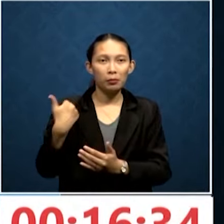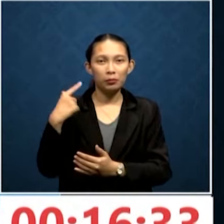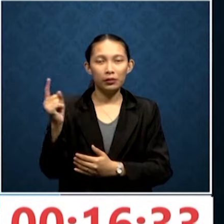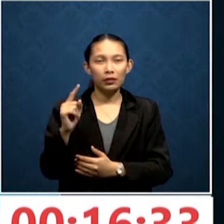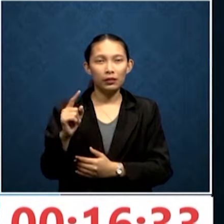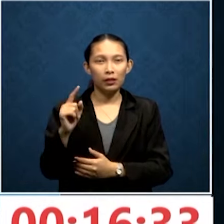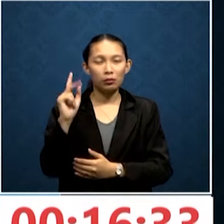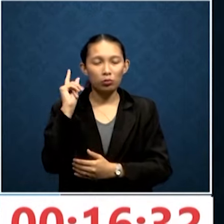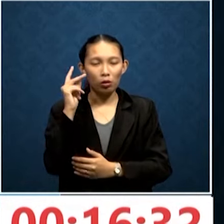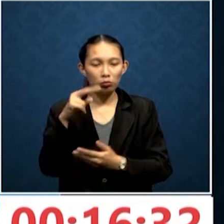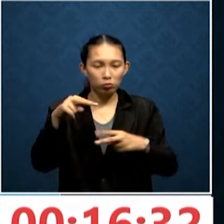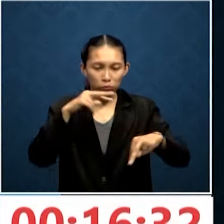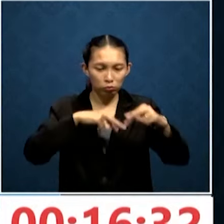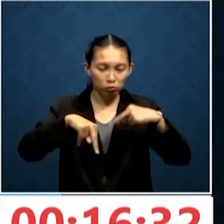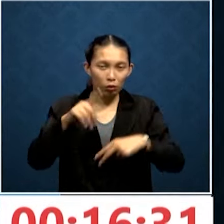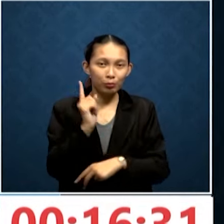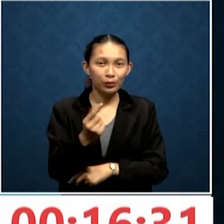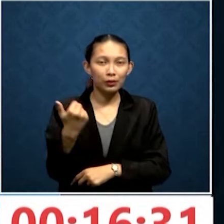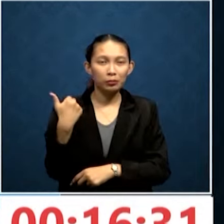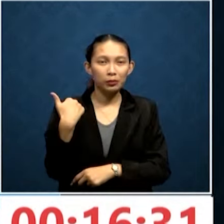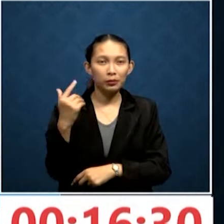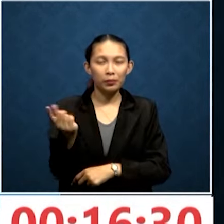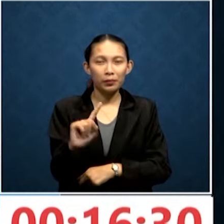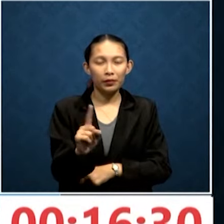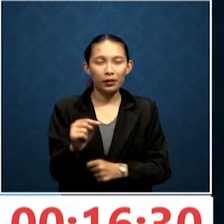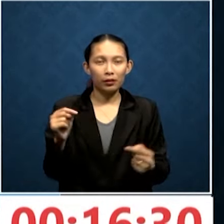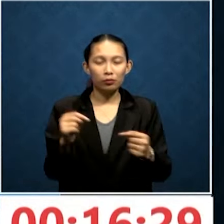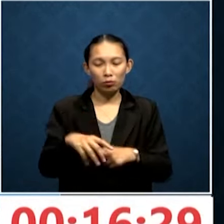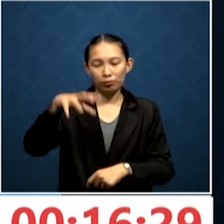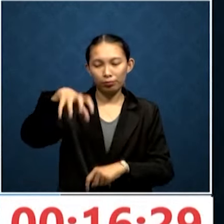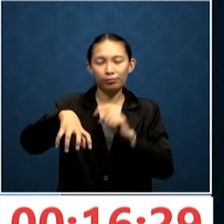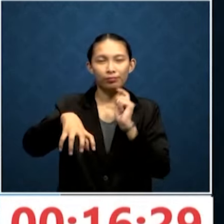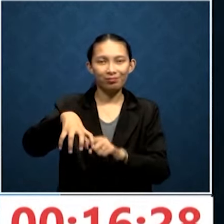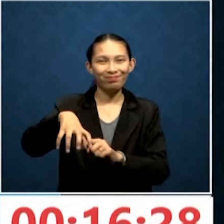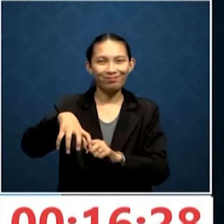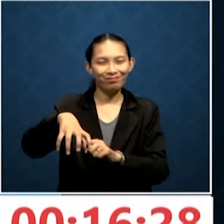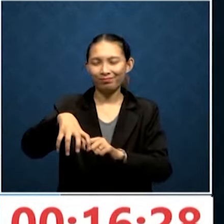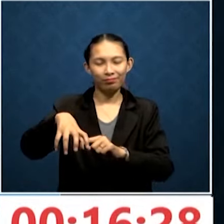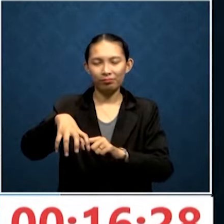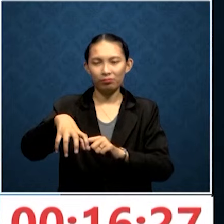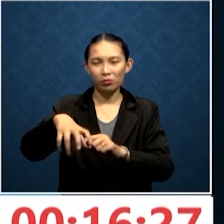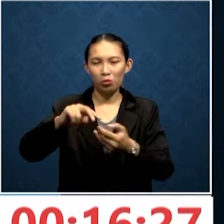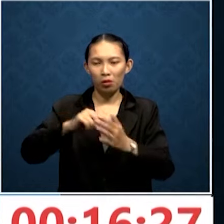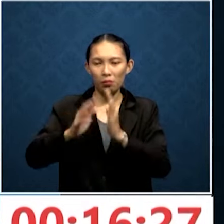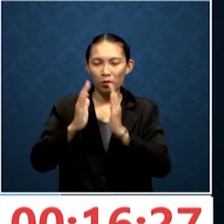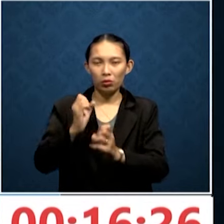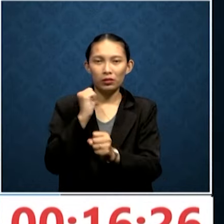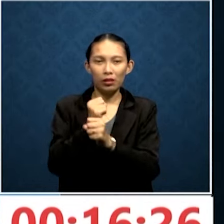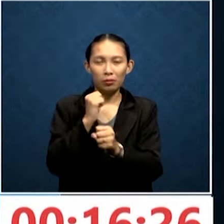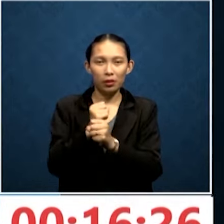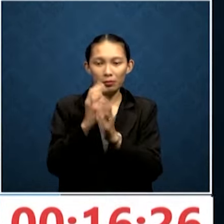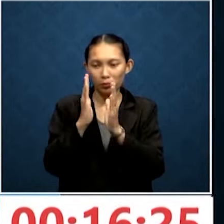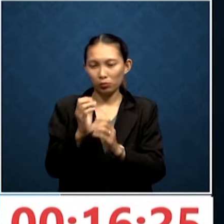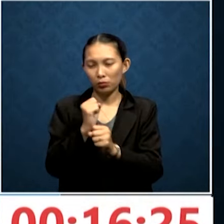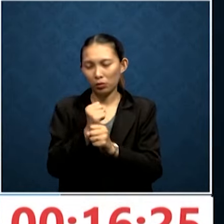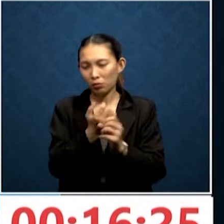วลชนไปตรวจสอบจริงก็พบว่าสถานที่ตั้งไม่พบว่ามีผู้บริหารมีพนักง